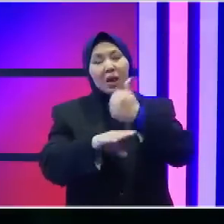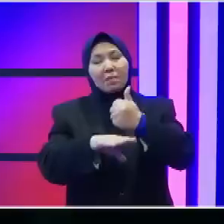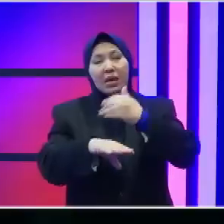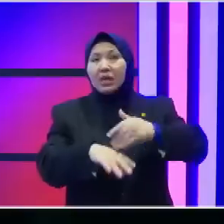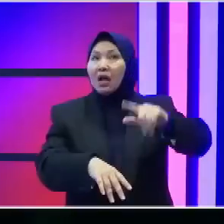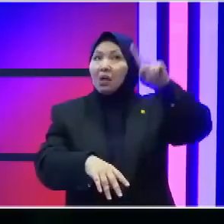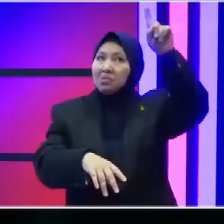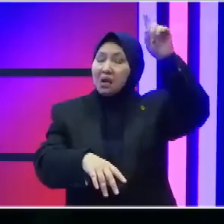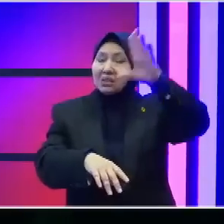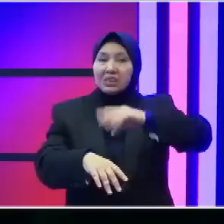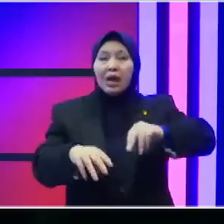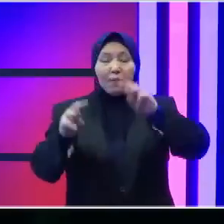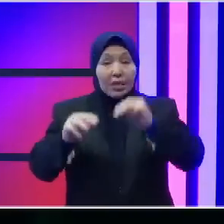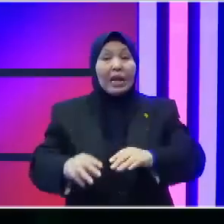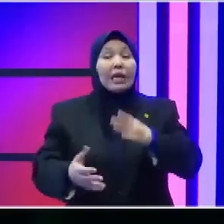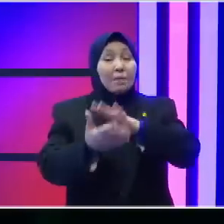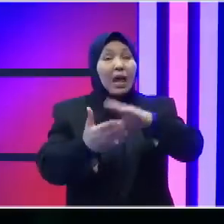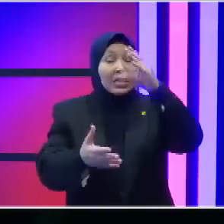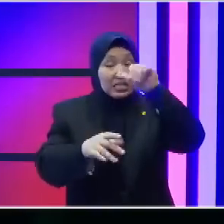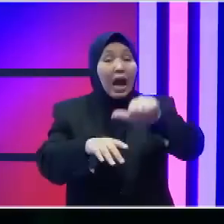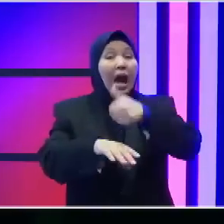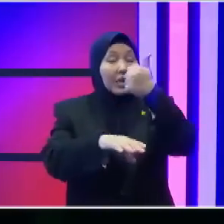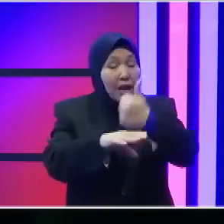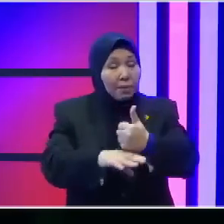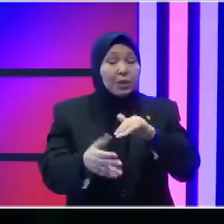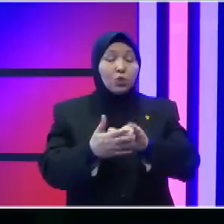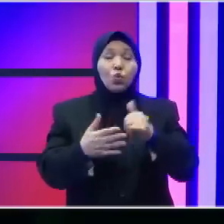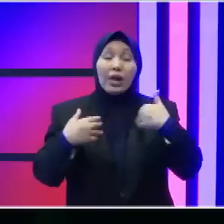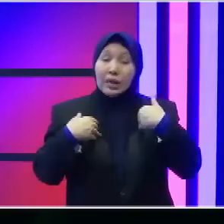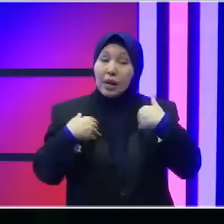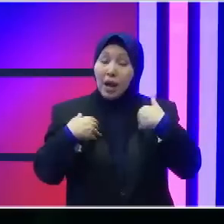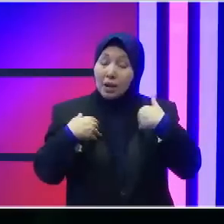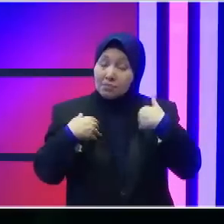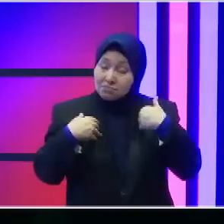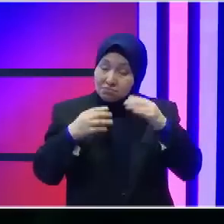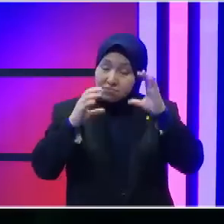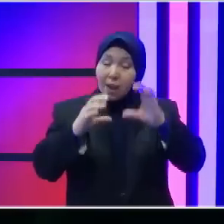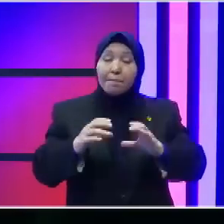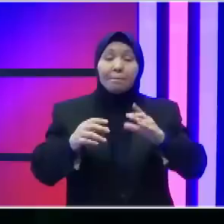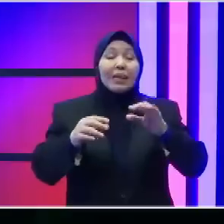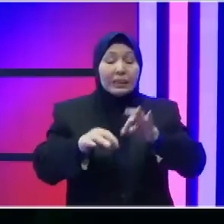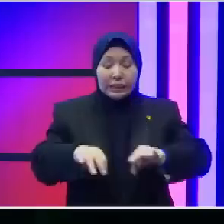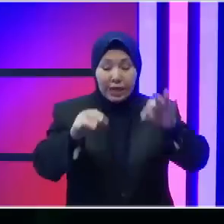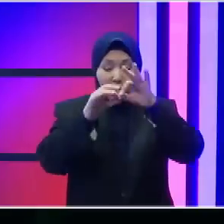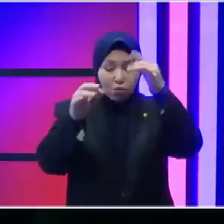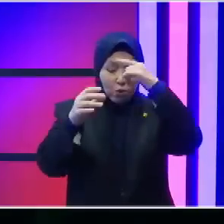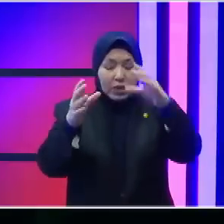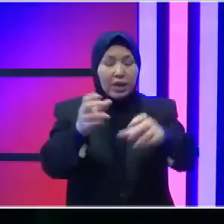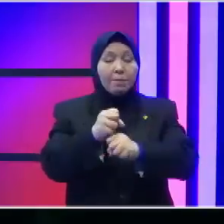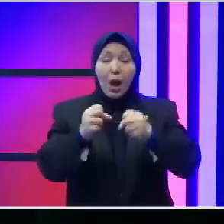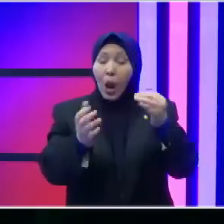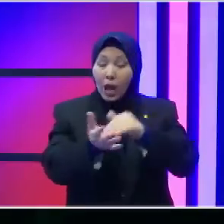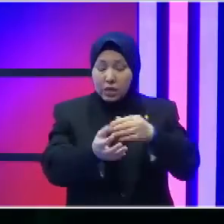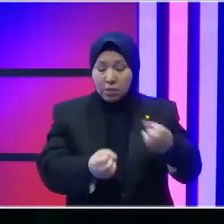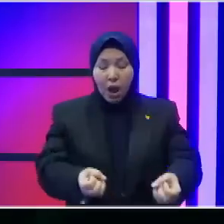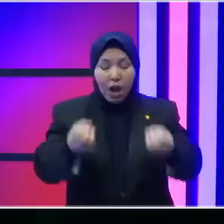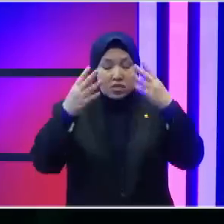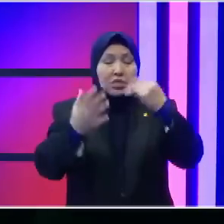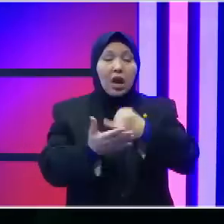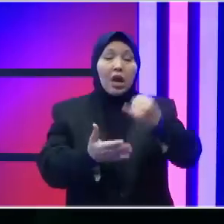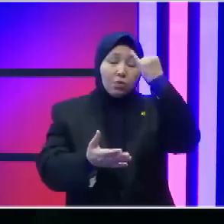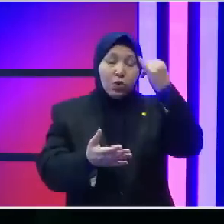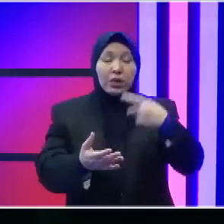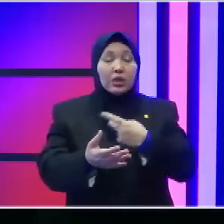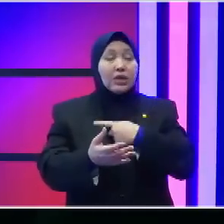manusia. Kalau dia belajar adab, maka itu adalah akses penting untuk dia terus mendapat lebih banyak lagi ilmu yang kita akan